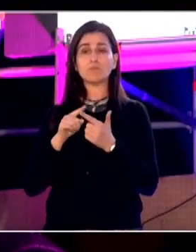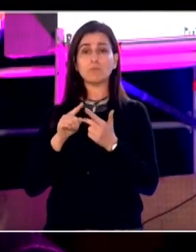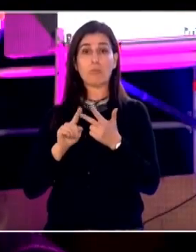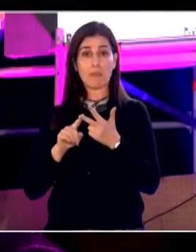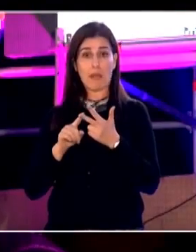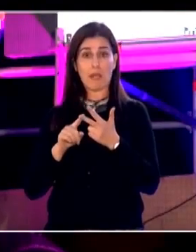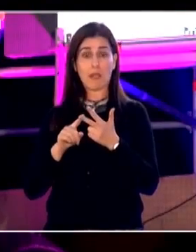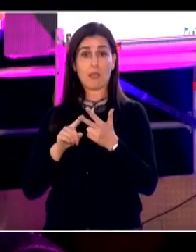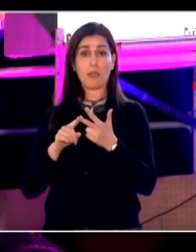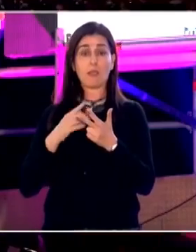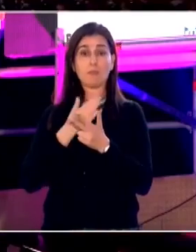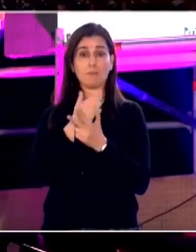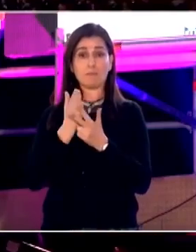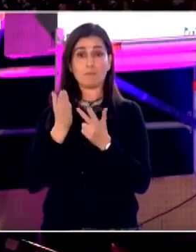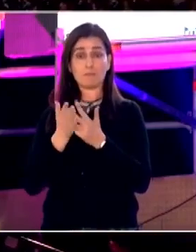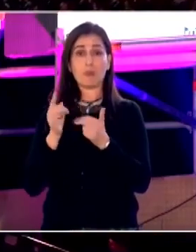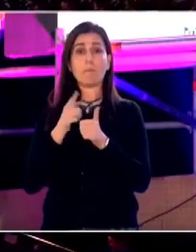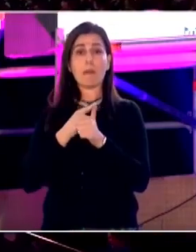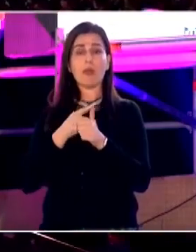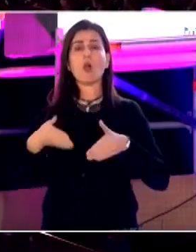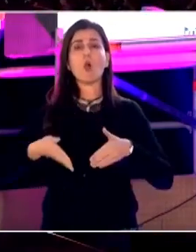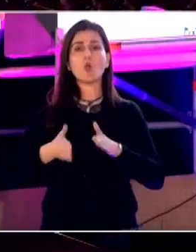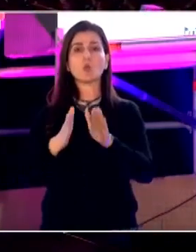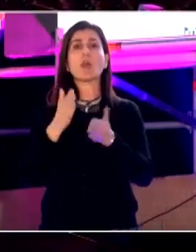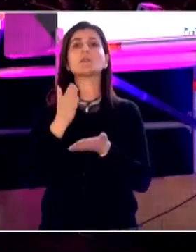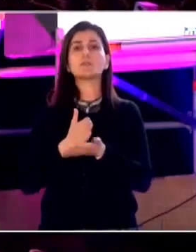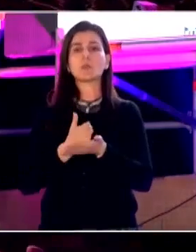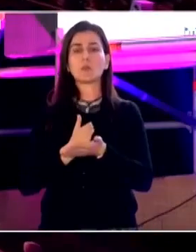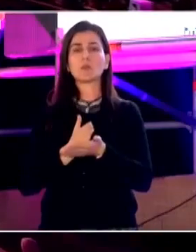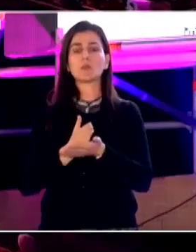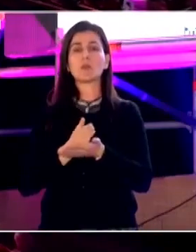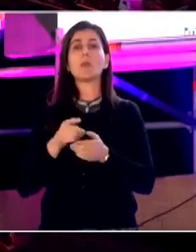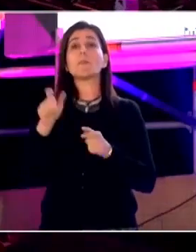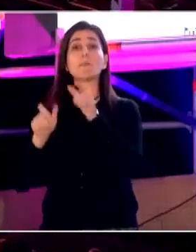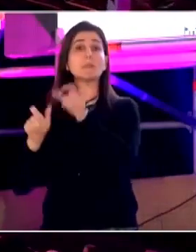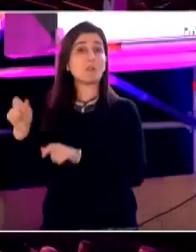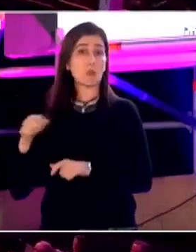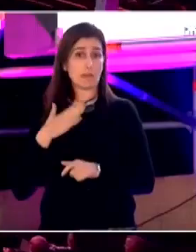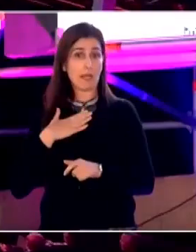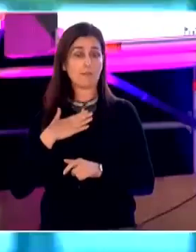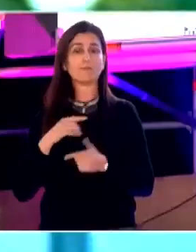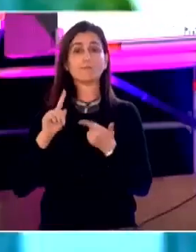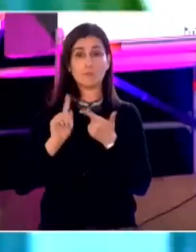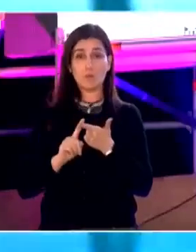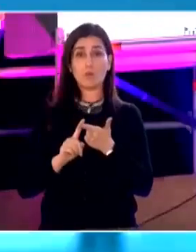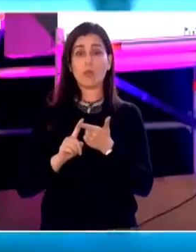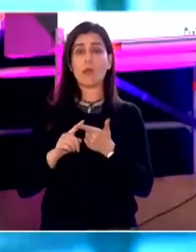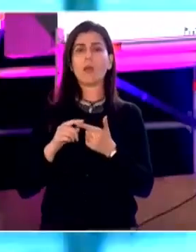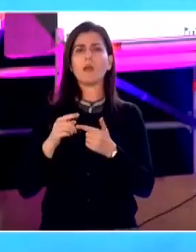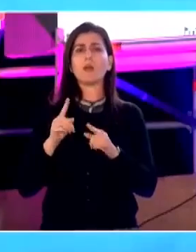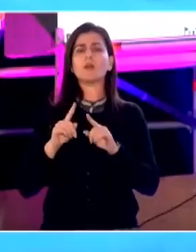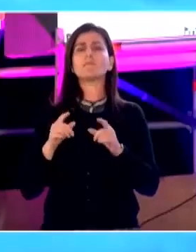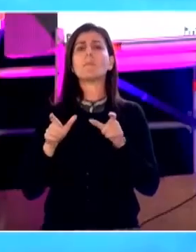para, rrugë më të sigurta dhe siguri më të lartë rrugore për qytetarët tanë. E dyta, parandalim